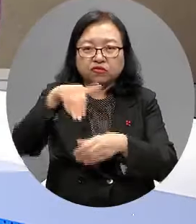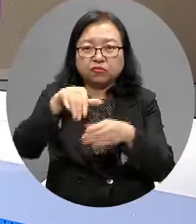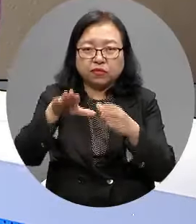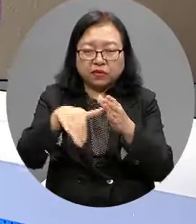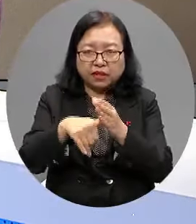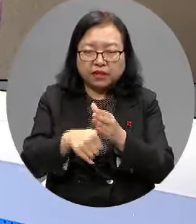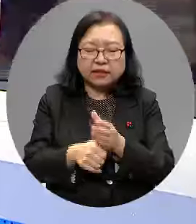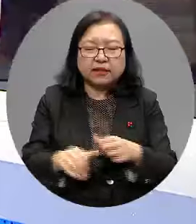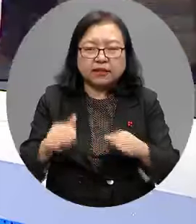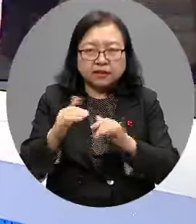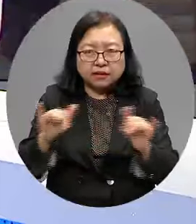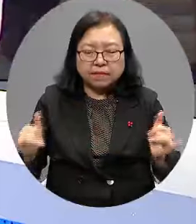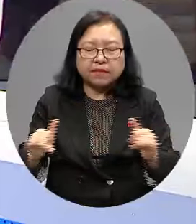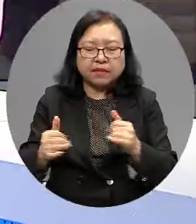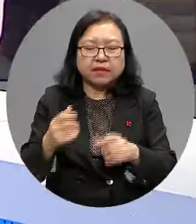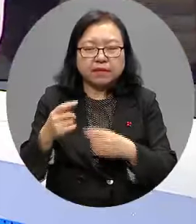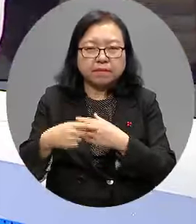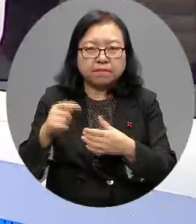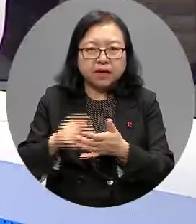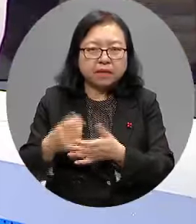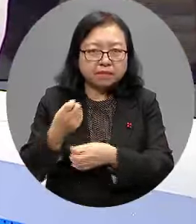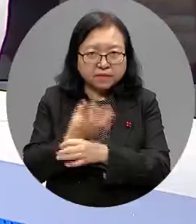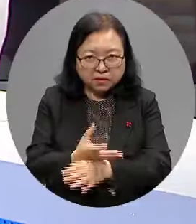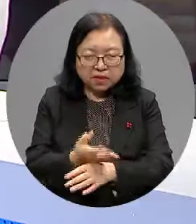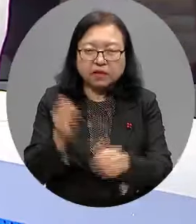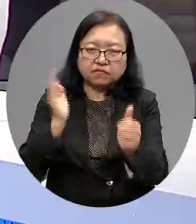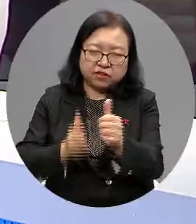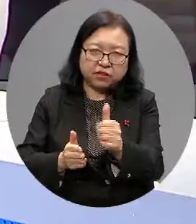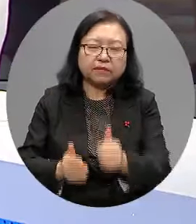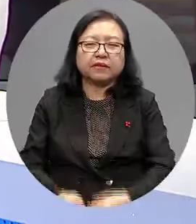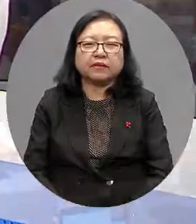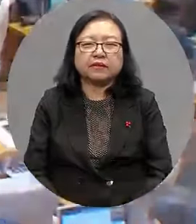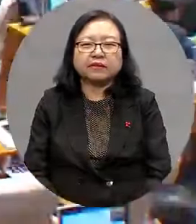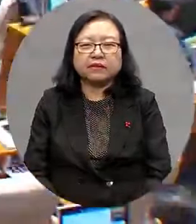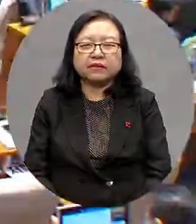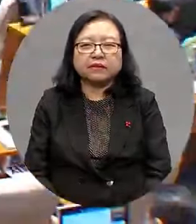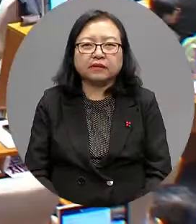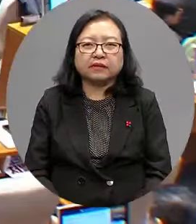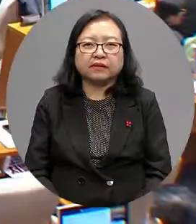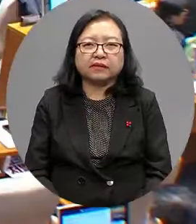반영하라고 촉구했습니다. 이승준 기자가 보도합니다.